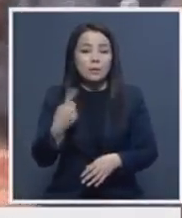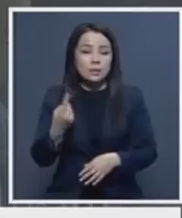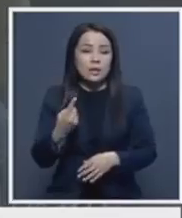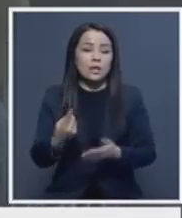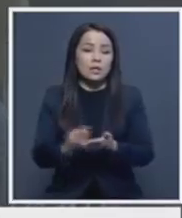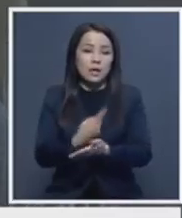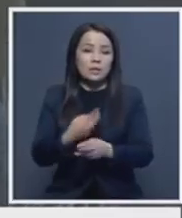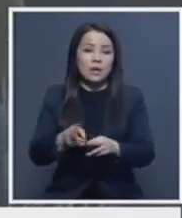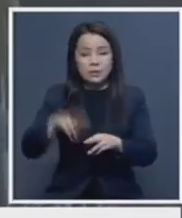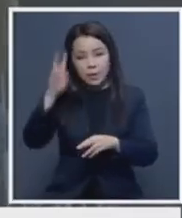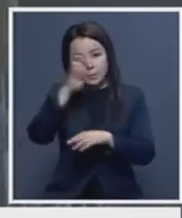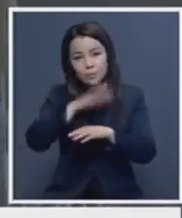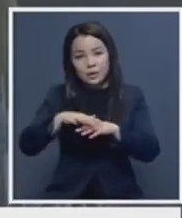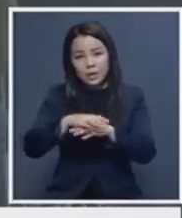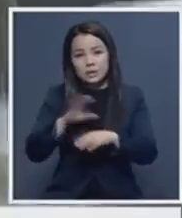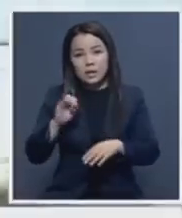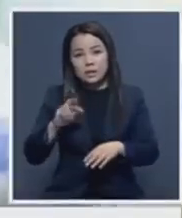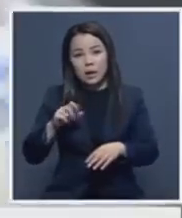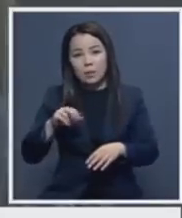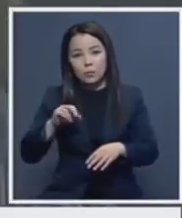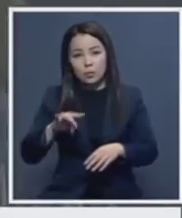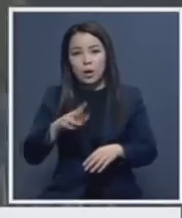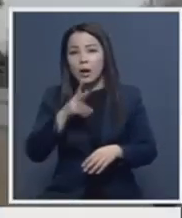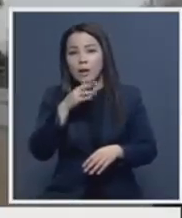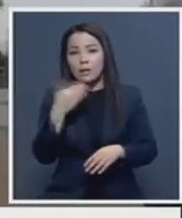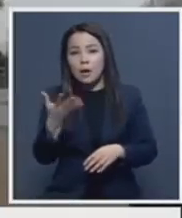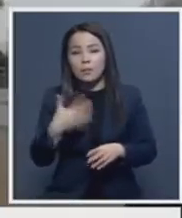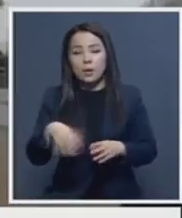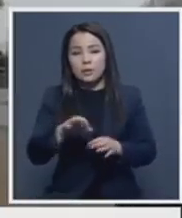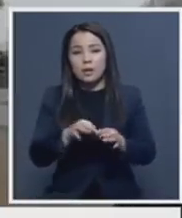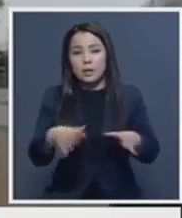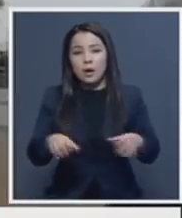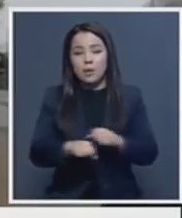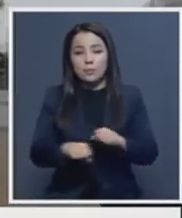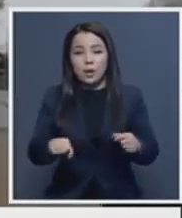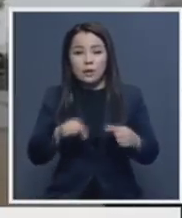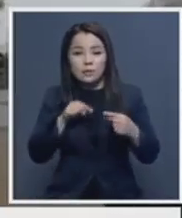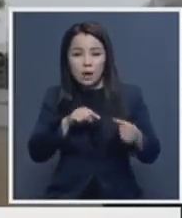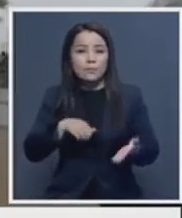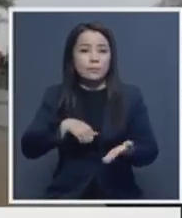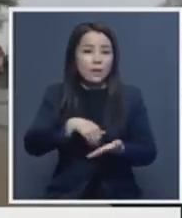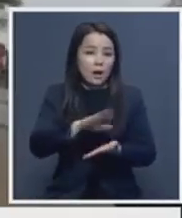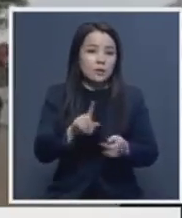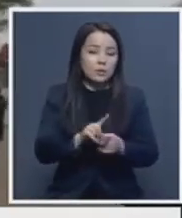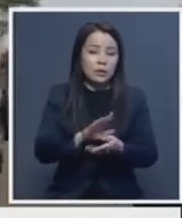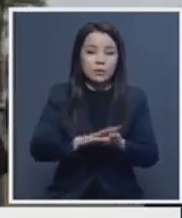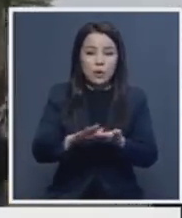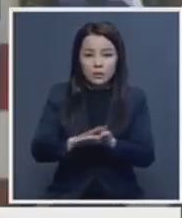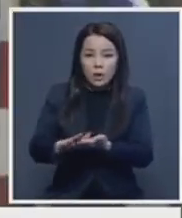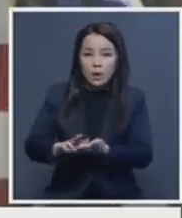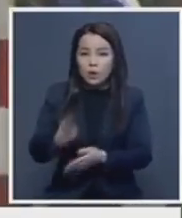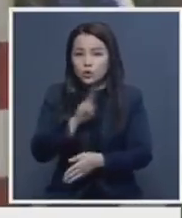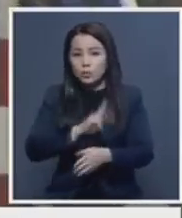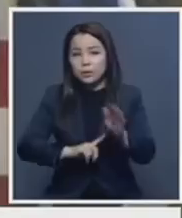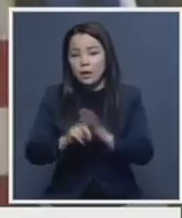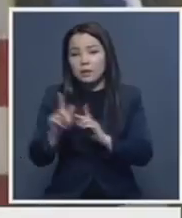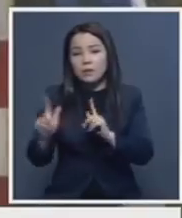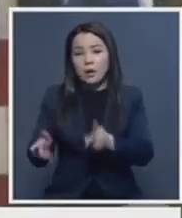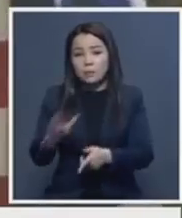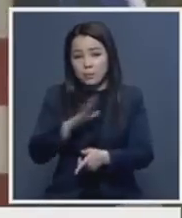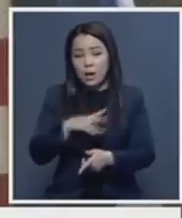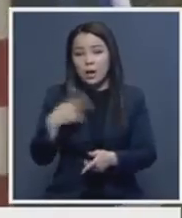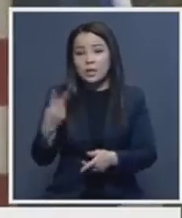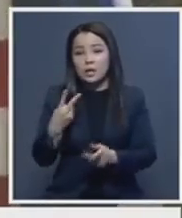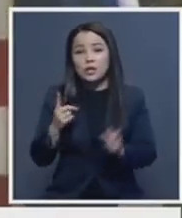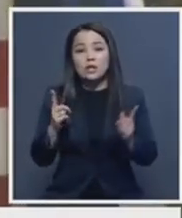басшылары маусымда Сингапурде кездесіп, Корея түбегін толықтай ядролық қарудан тазарту бойынша жұмыс бастауға келіскен еді. Екінші кездесуде де